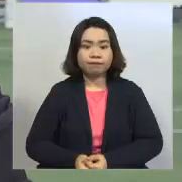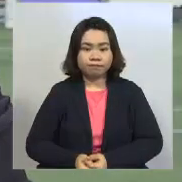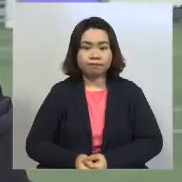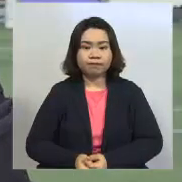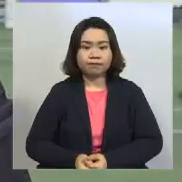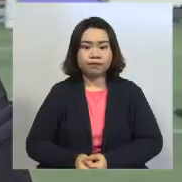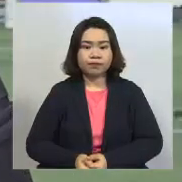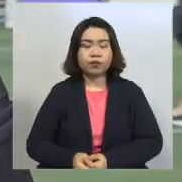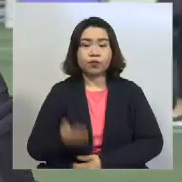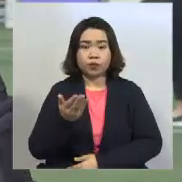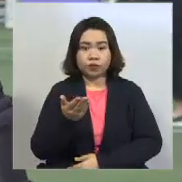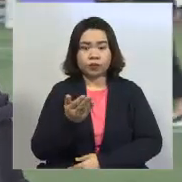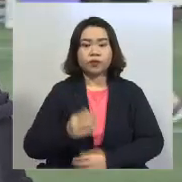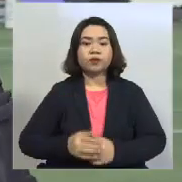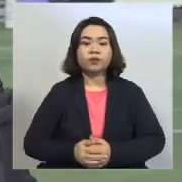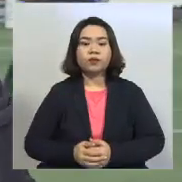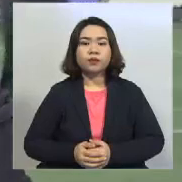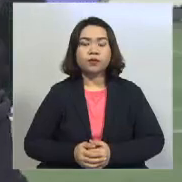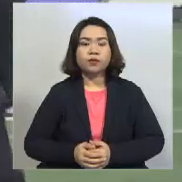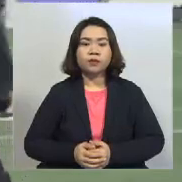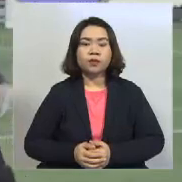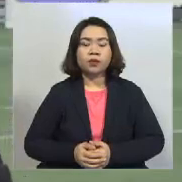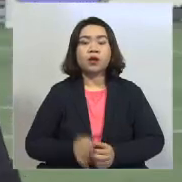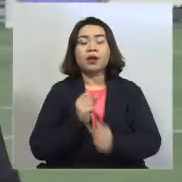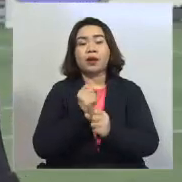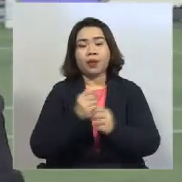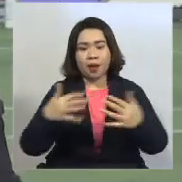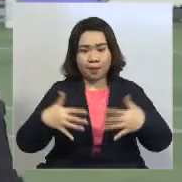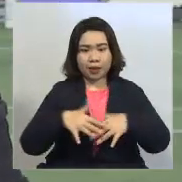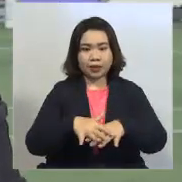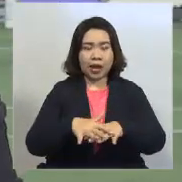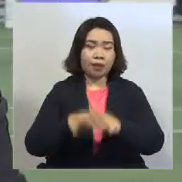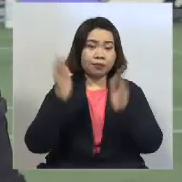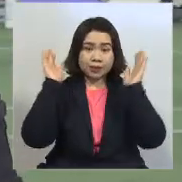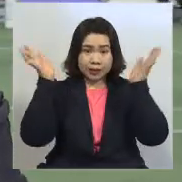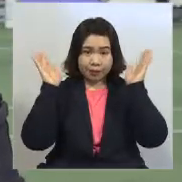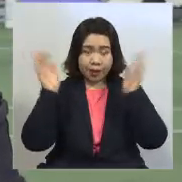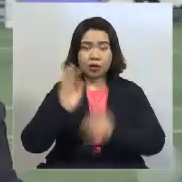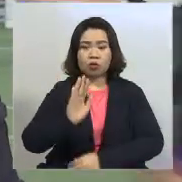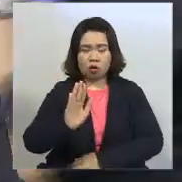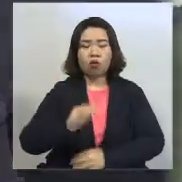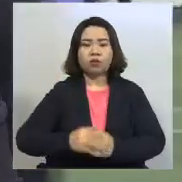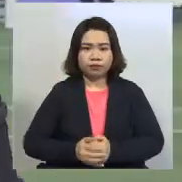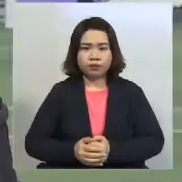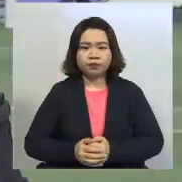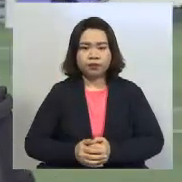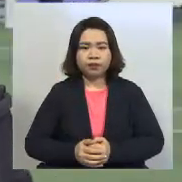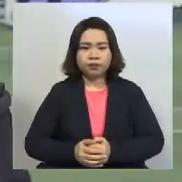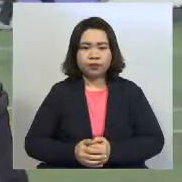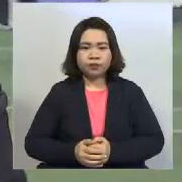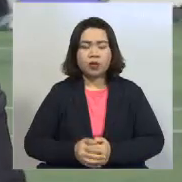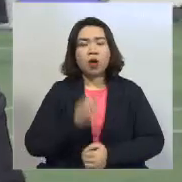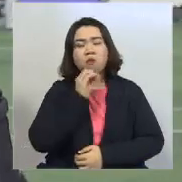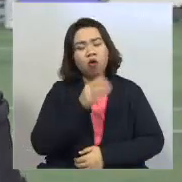ขณะที่ทางด้านของนายชัชวีชีวีวัฒน์นะครับคนนี้เป็นผู้ประสานงานประชาสัมพันธ์องค์กร Safe BCC ก็ออกมาระบุนะครับบ